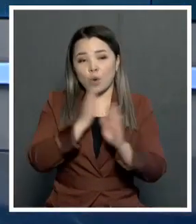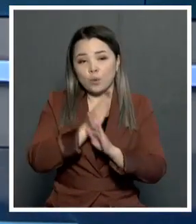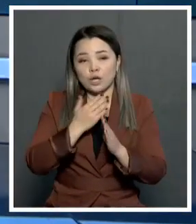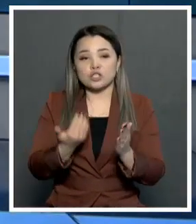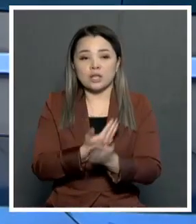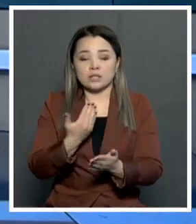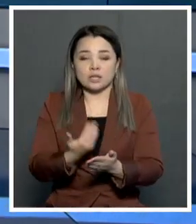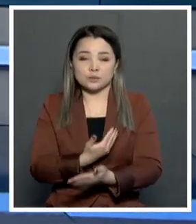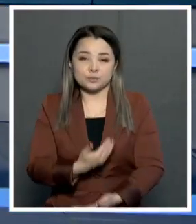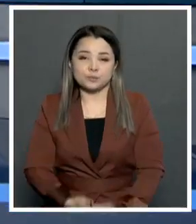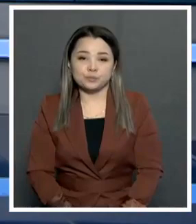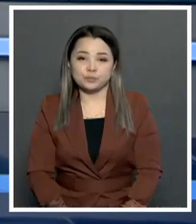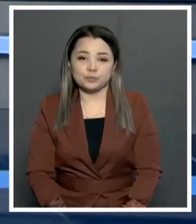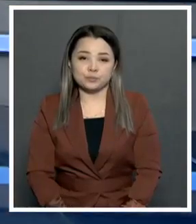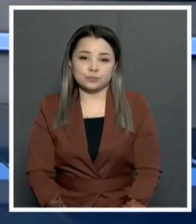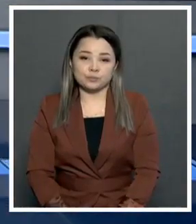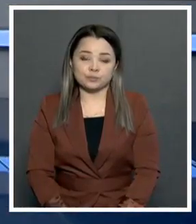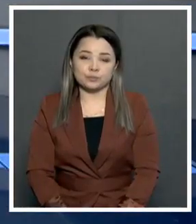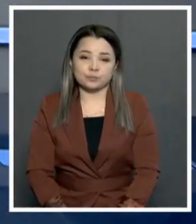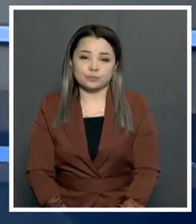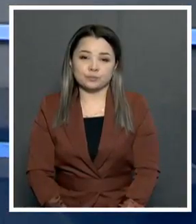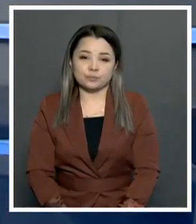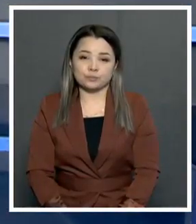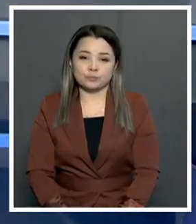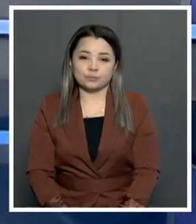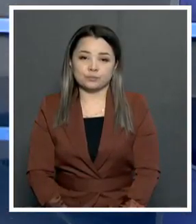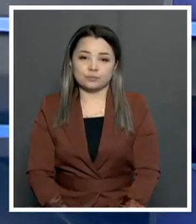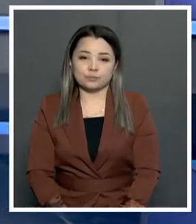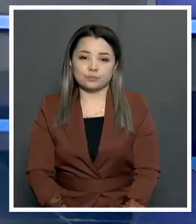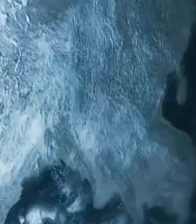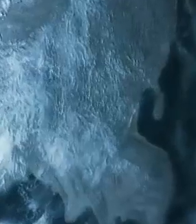нөмірлерге хабарлассаңыздар болады. Әрі қарай ауа райы болжамымен таныс болыңыздар.